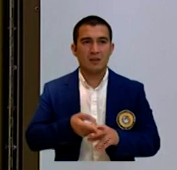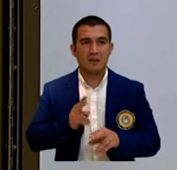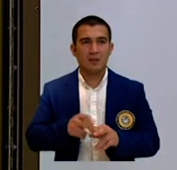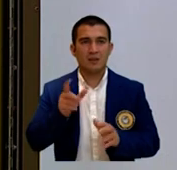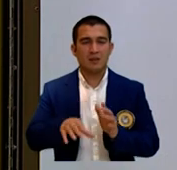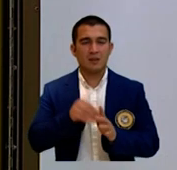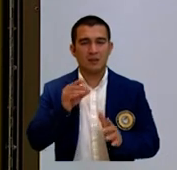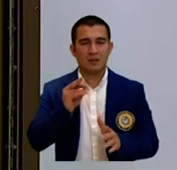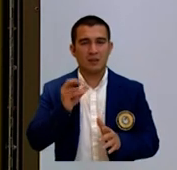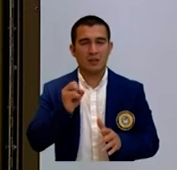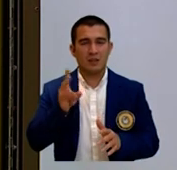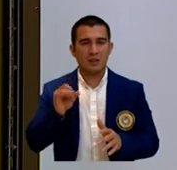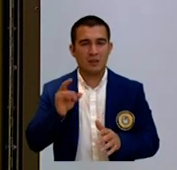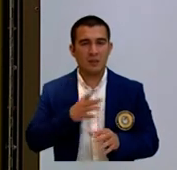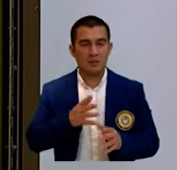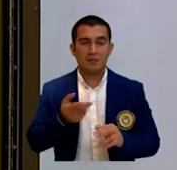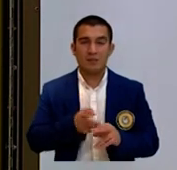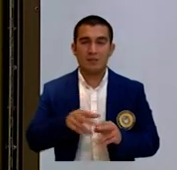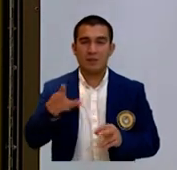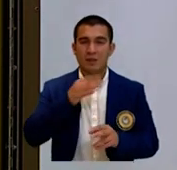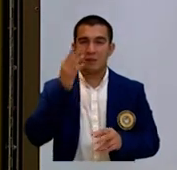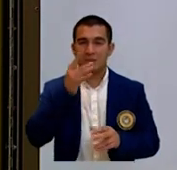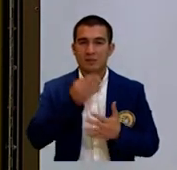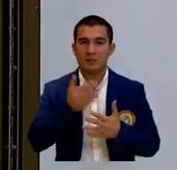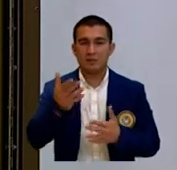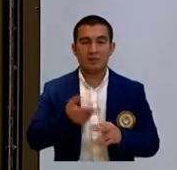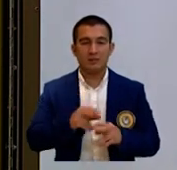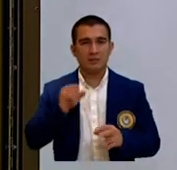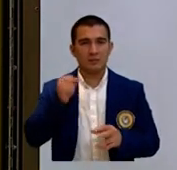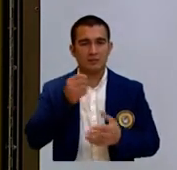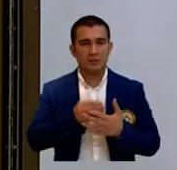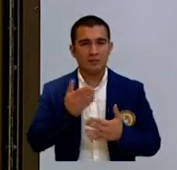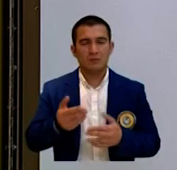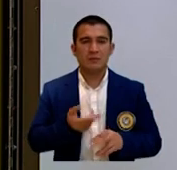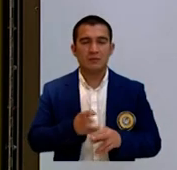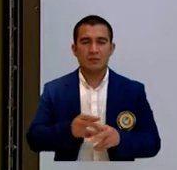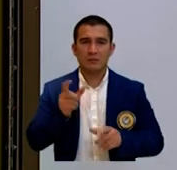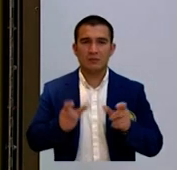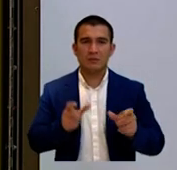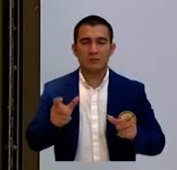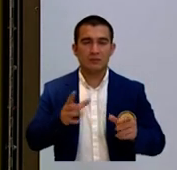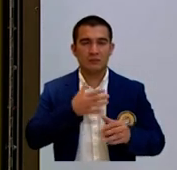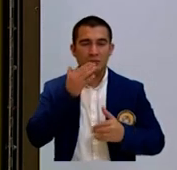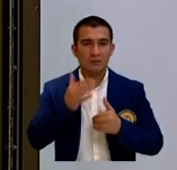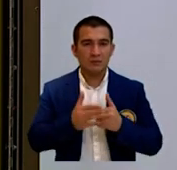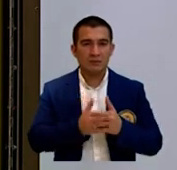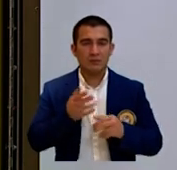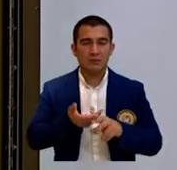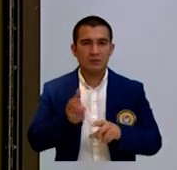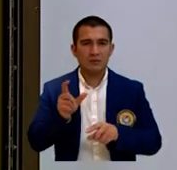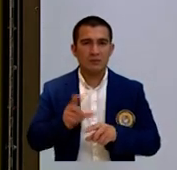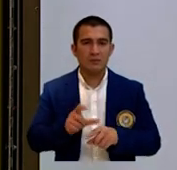tanladilar. Chunki ularning fikriga ko'ra, adabiyotda, ya'ni xalq bilan yaqinlashishning